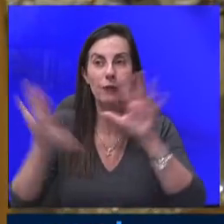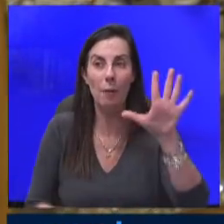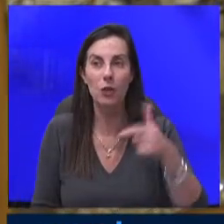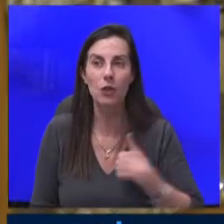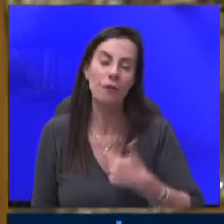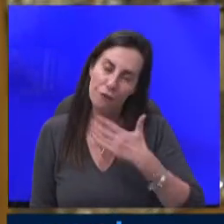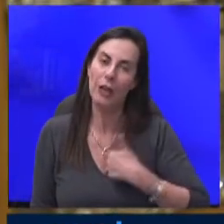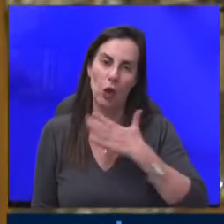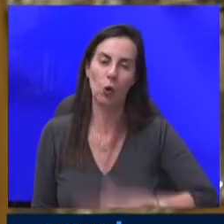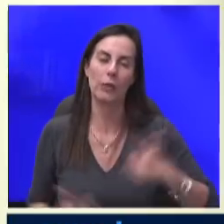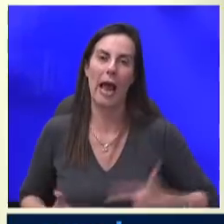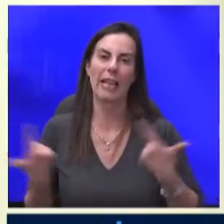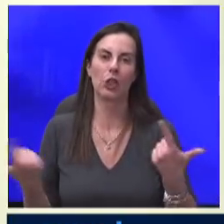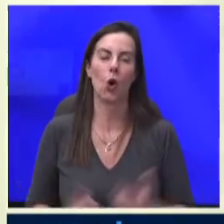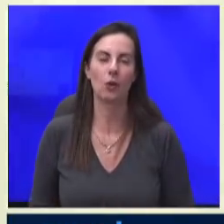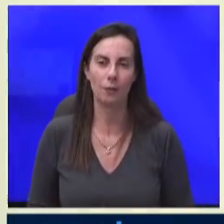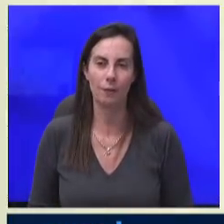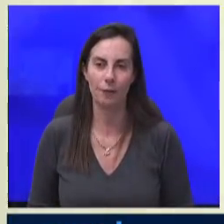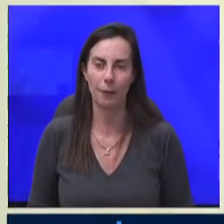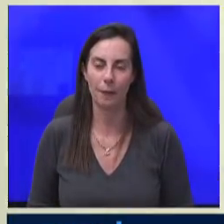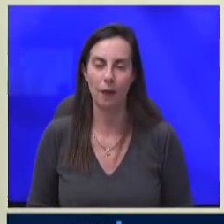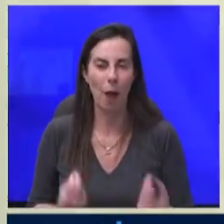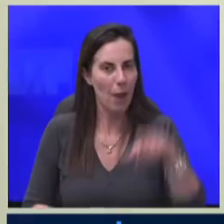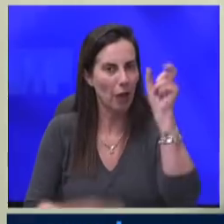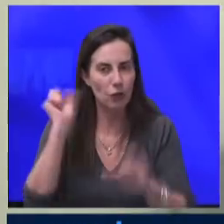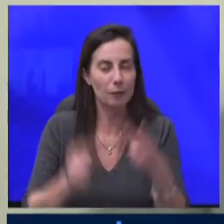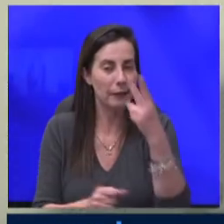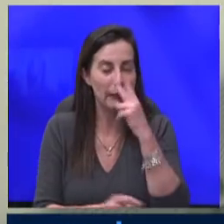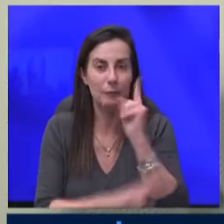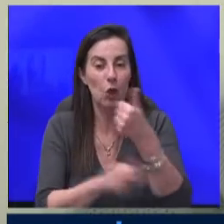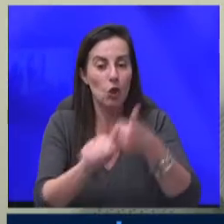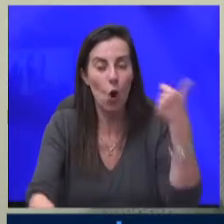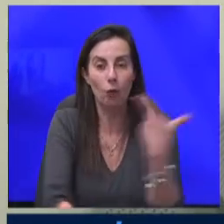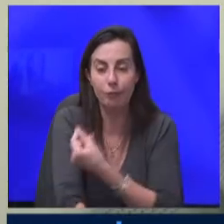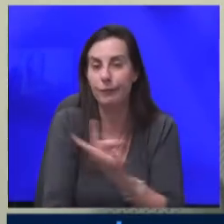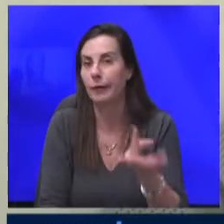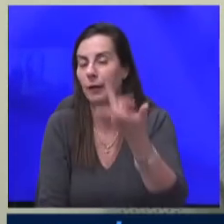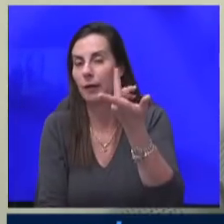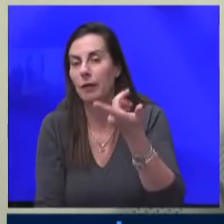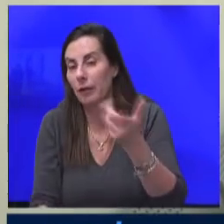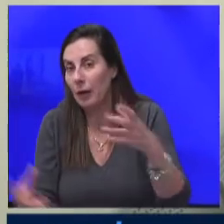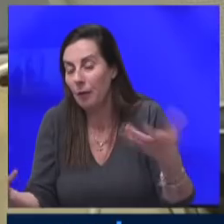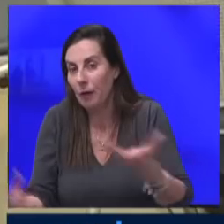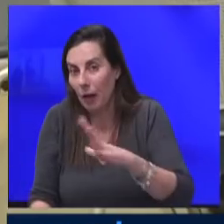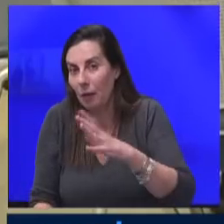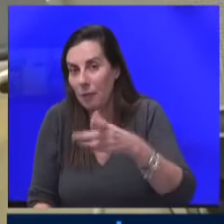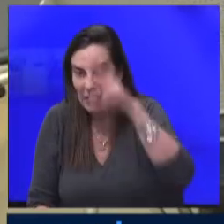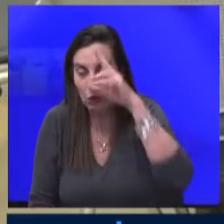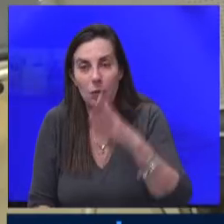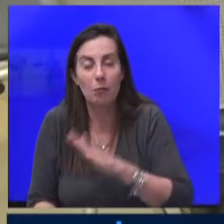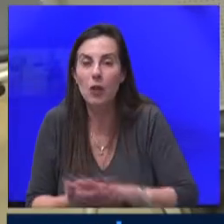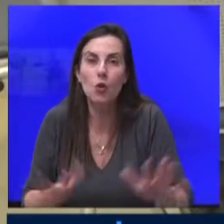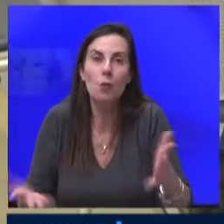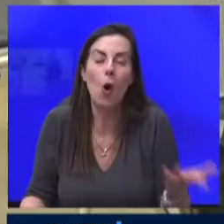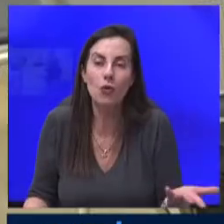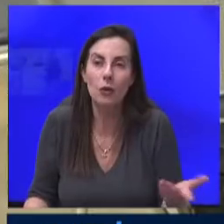85 ורוצה לחיות. אזרחים רבים מנסים לקבוע תורים להוריהם המבוגרים בקבוצות הסיכון, פשוט חוששים